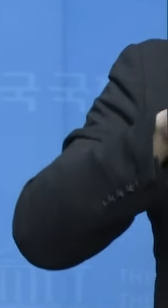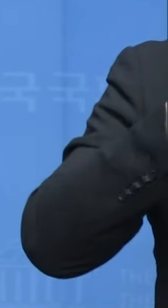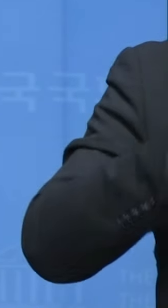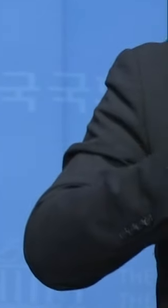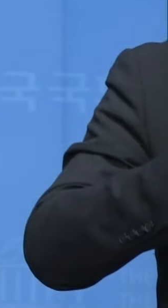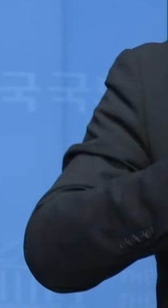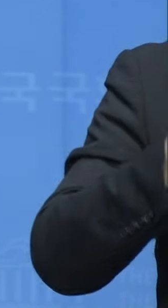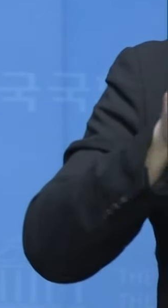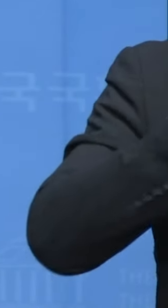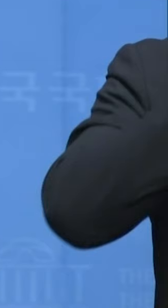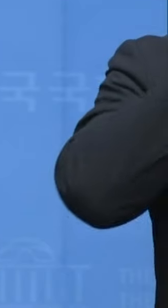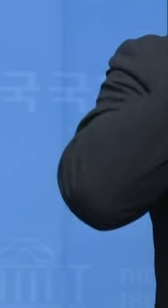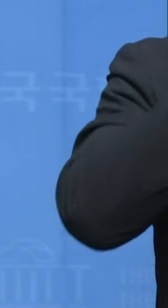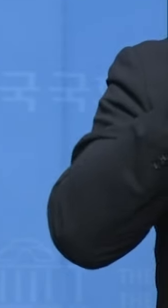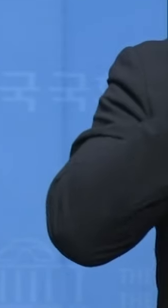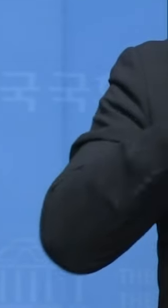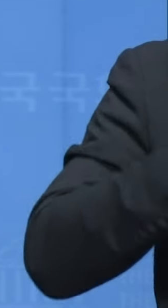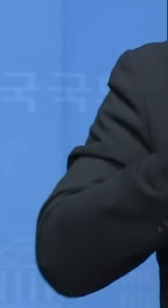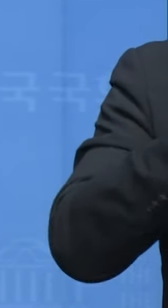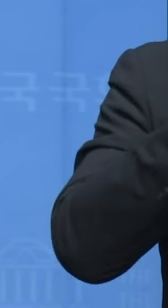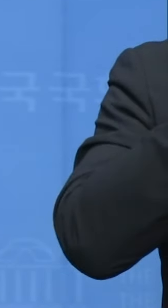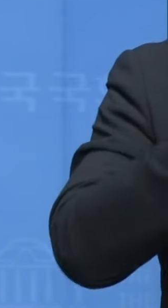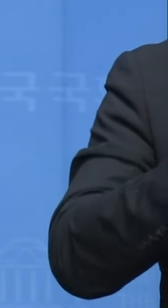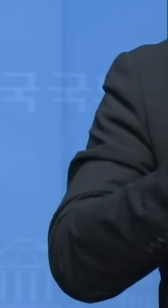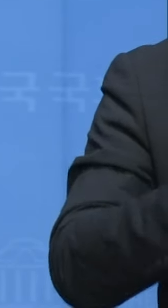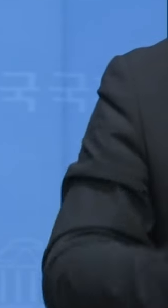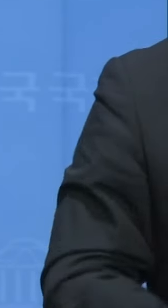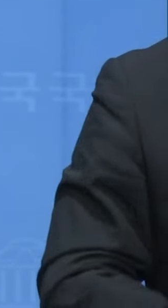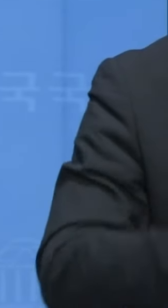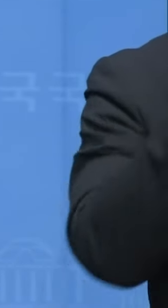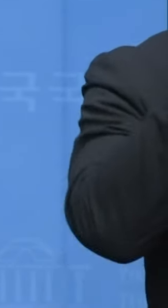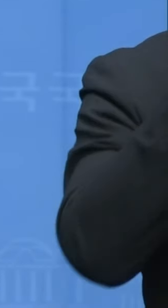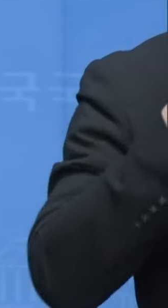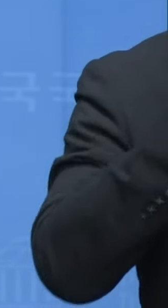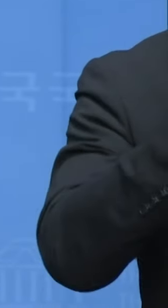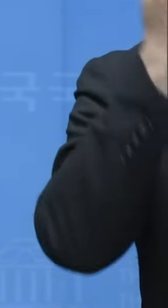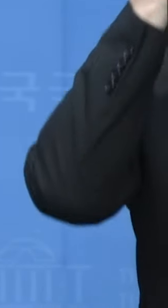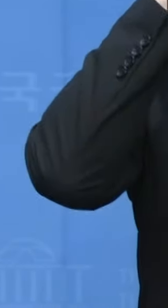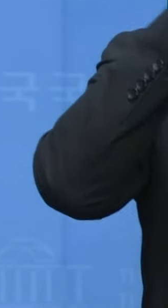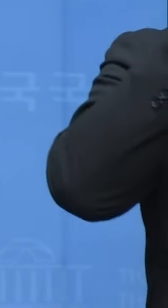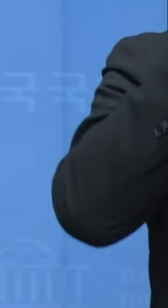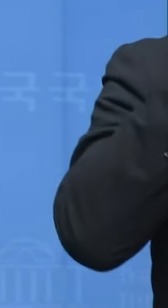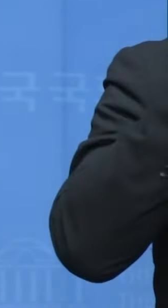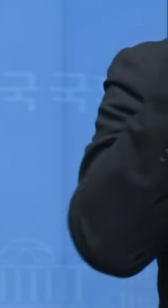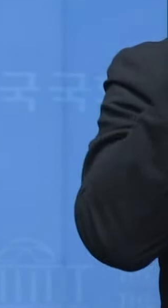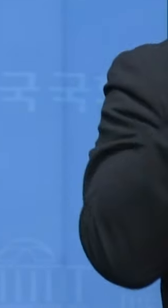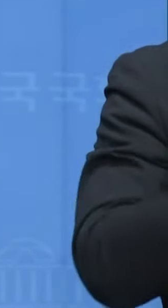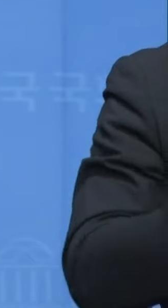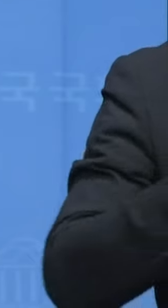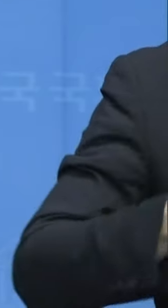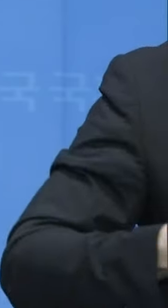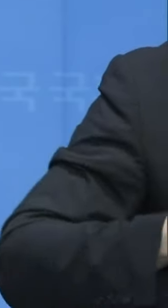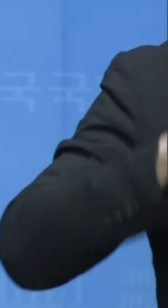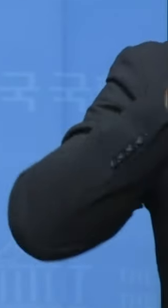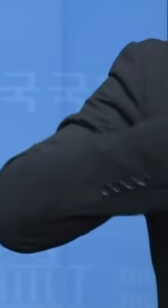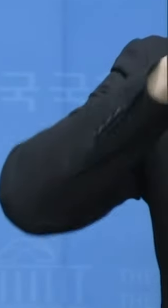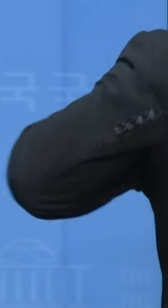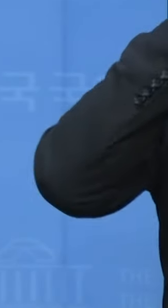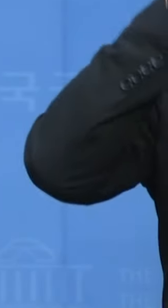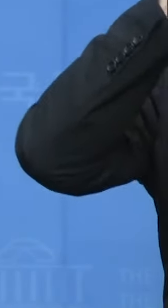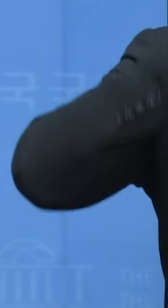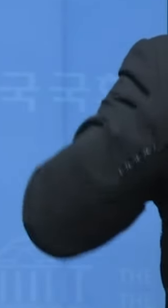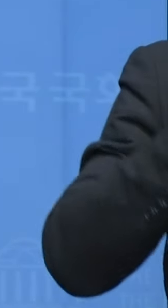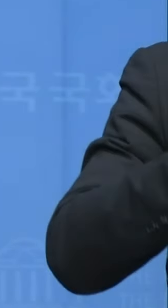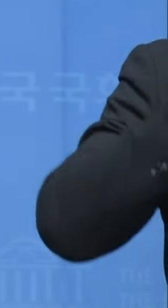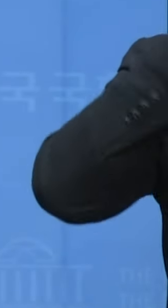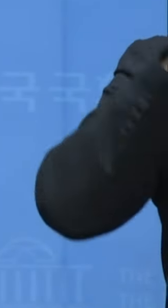처로 발표된 종교 처리야 외압이 있었는지도 따져보겠습니다 공수초 고발과 함께 특검도 검토하겠습니다 마지막으로